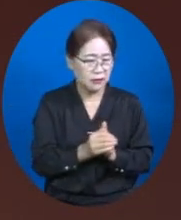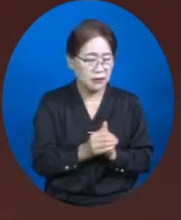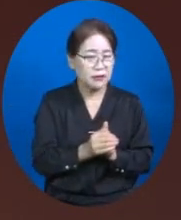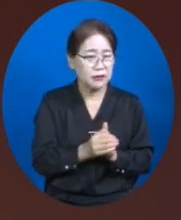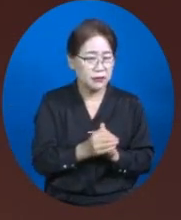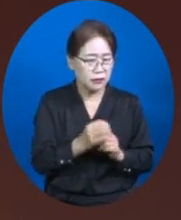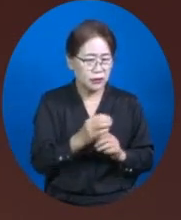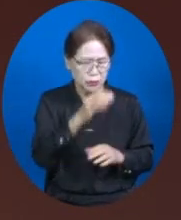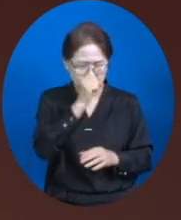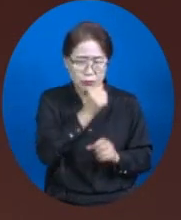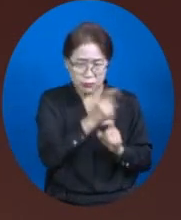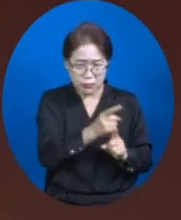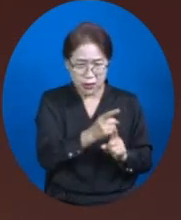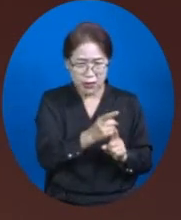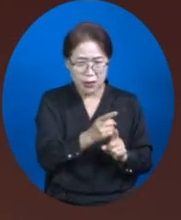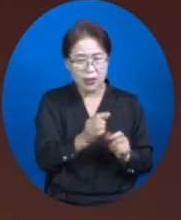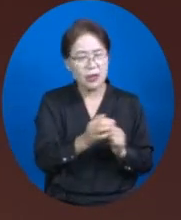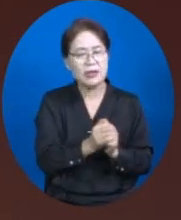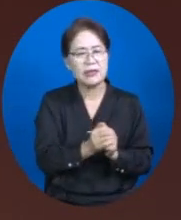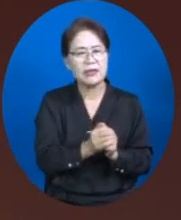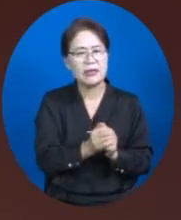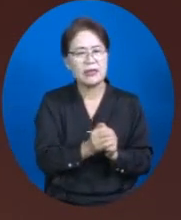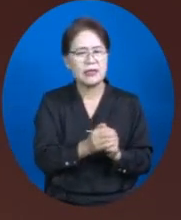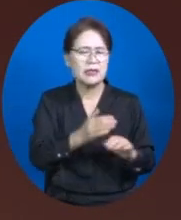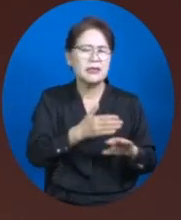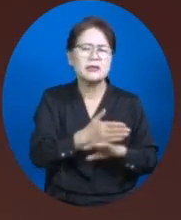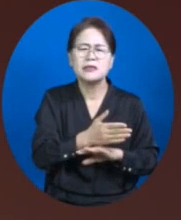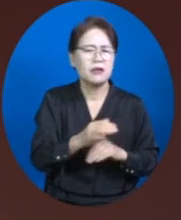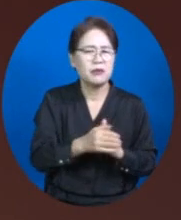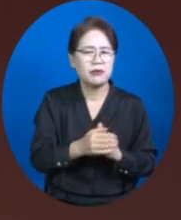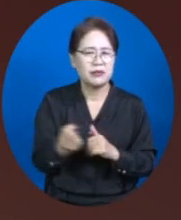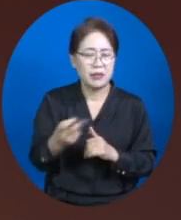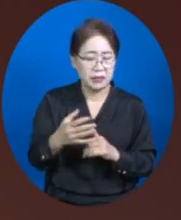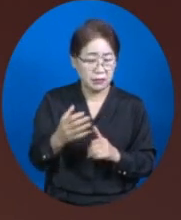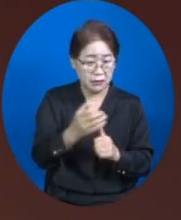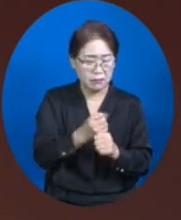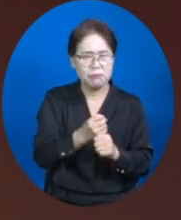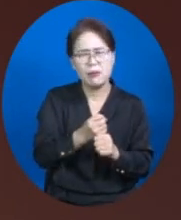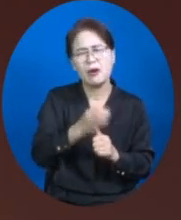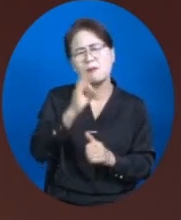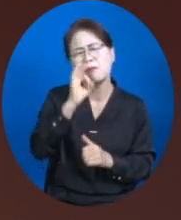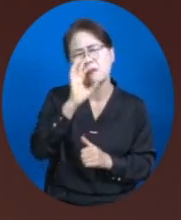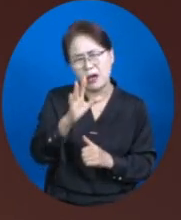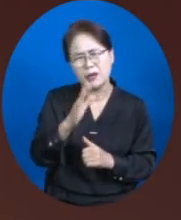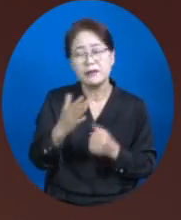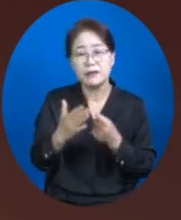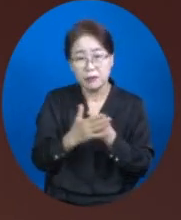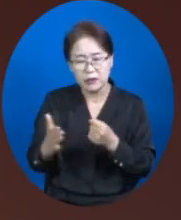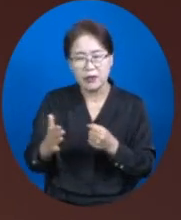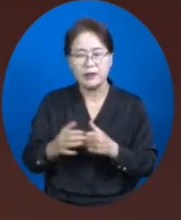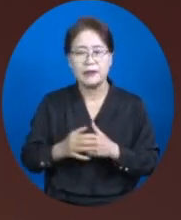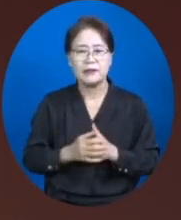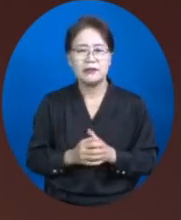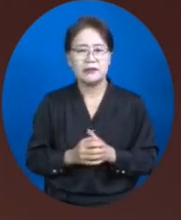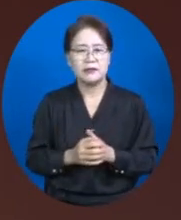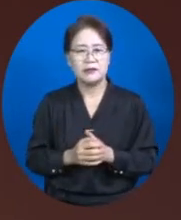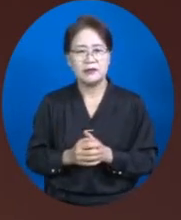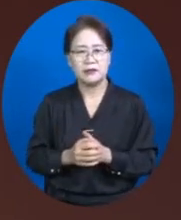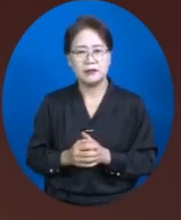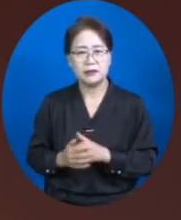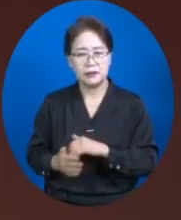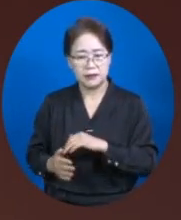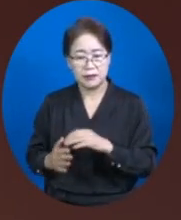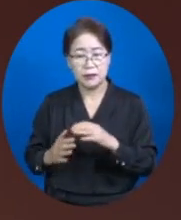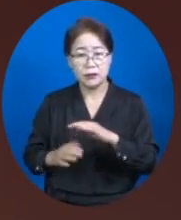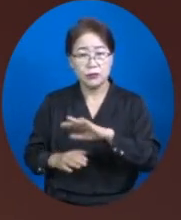그 교회를 다시 붙잡을 수가 없기 때문이죠 그렇습니다 여러분 우리에게는요